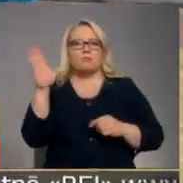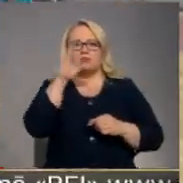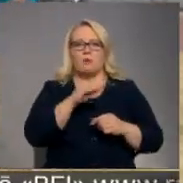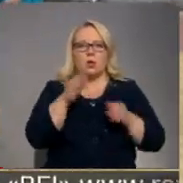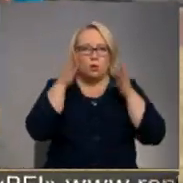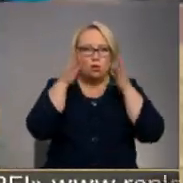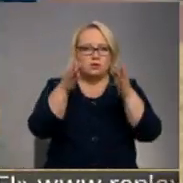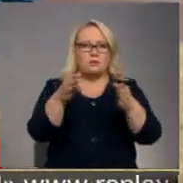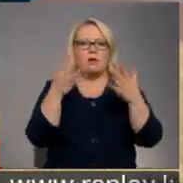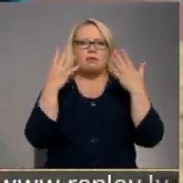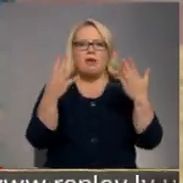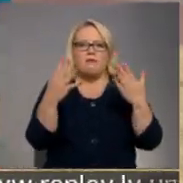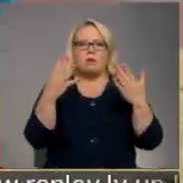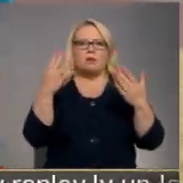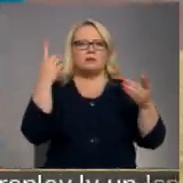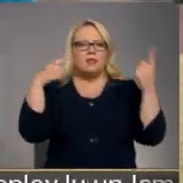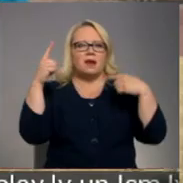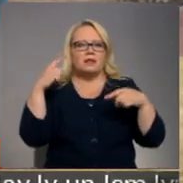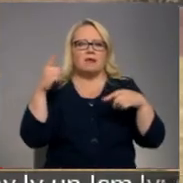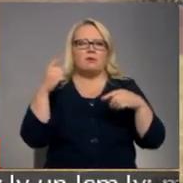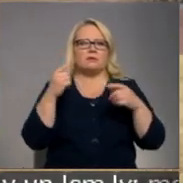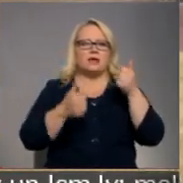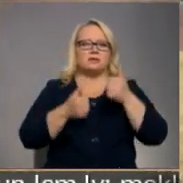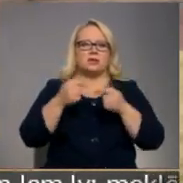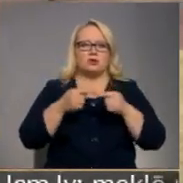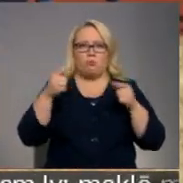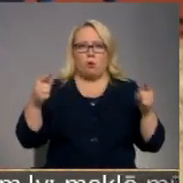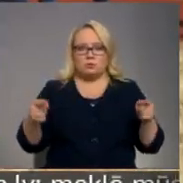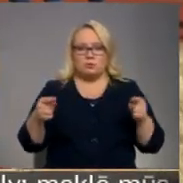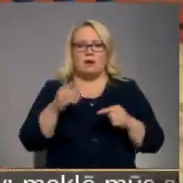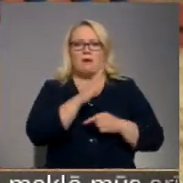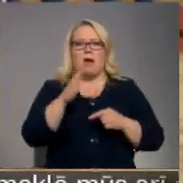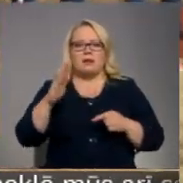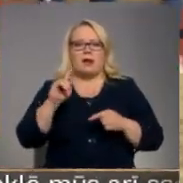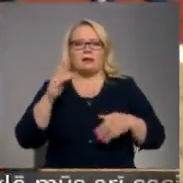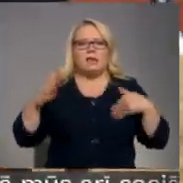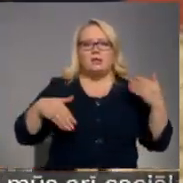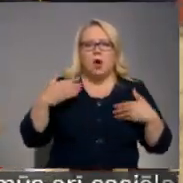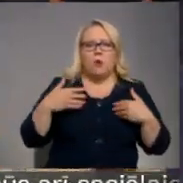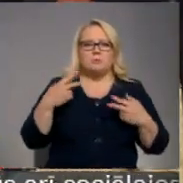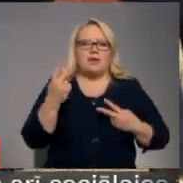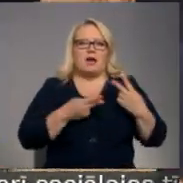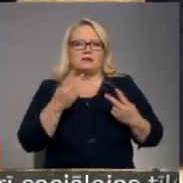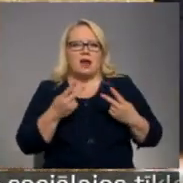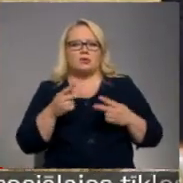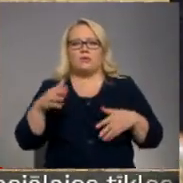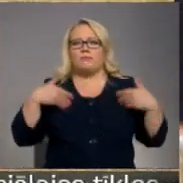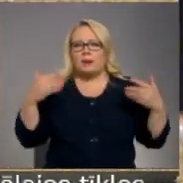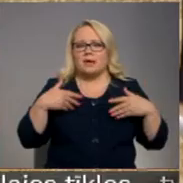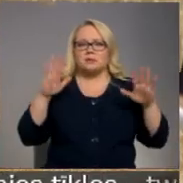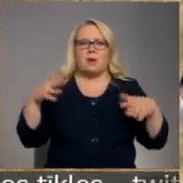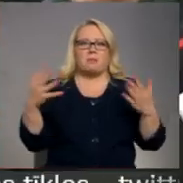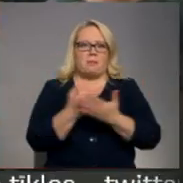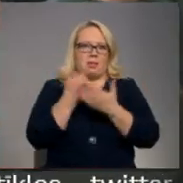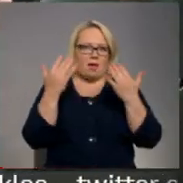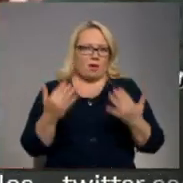koncentrēties 9 atraktīvos sacensību posmos. Katrā no tiem valda gan satraukums, gan azarts un neviltots prieks par